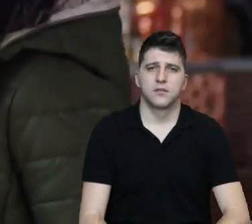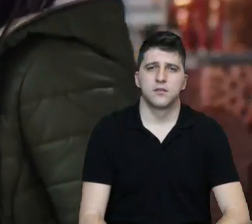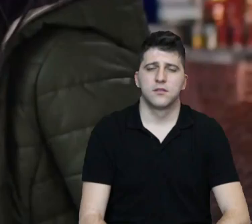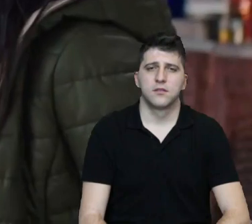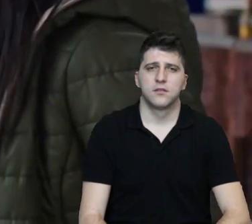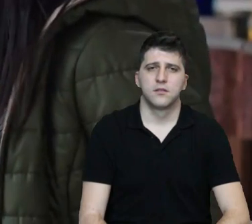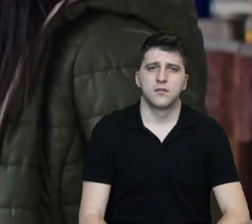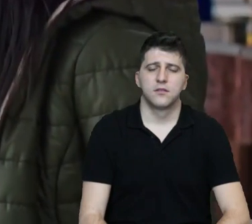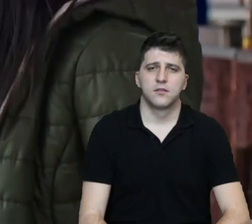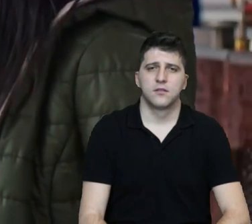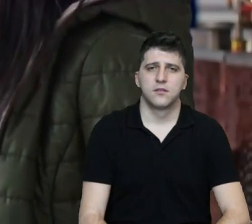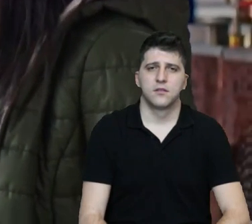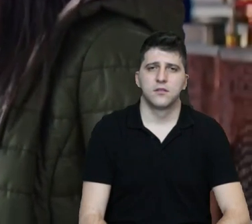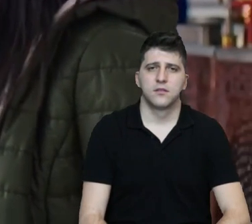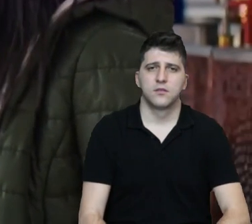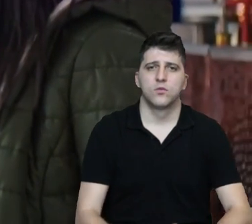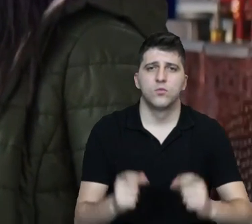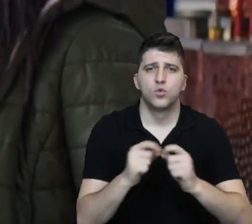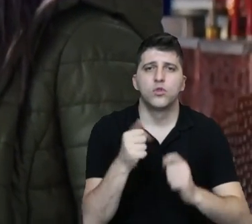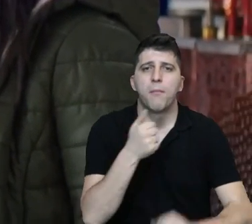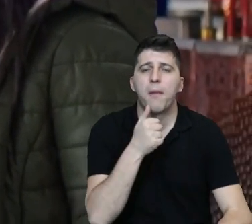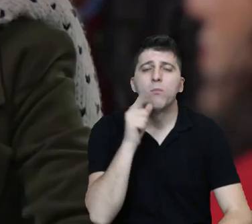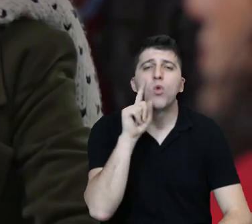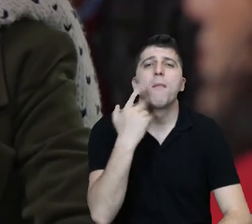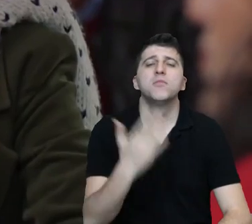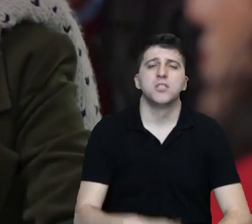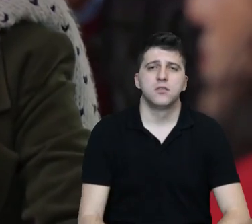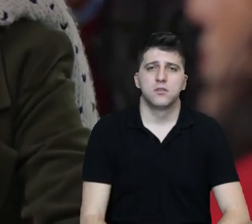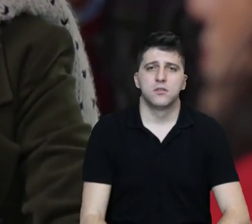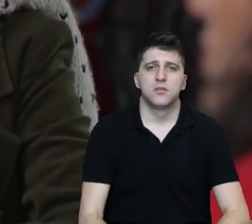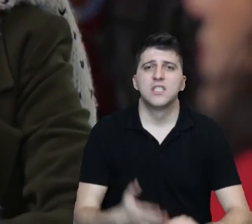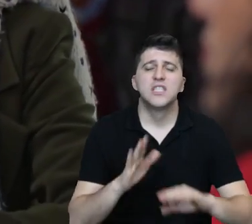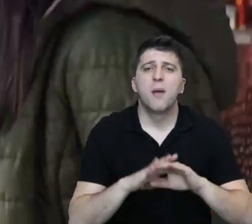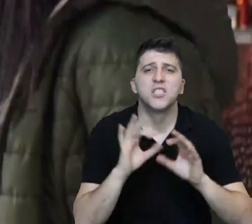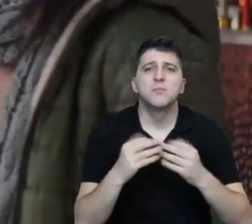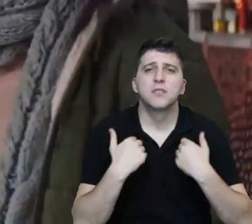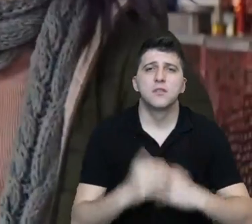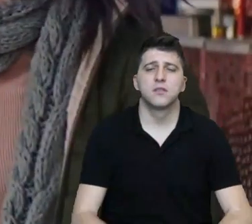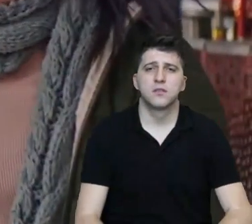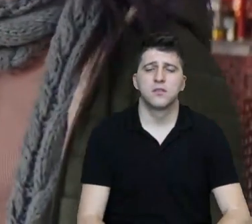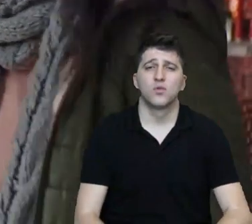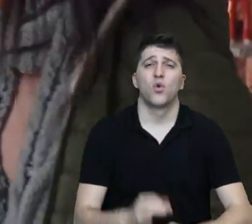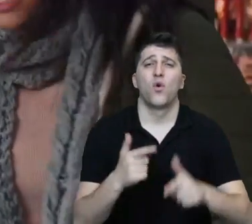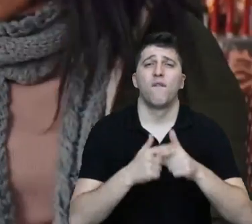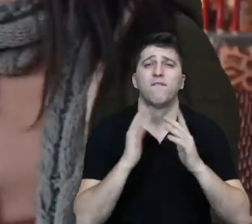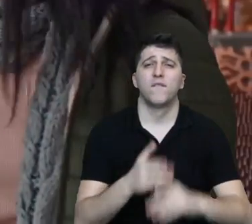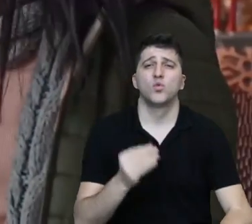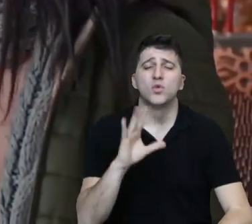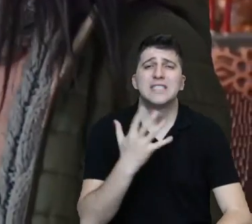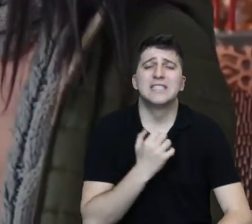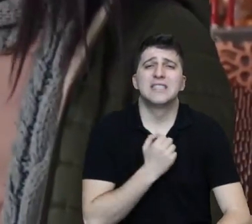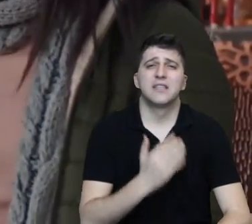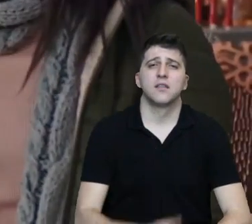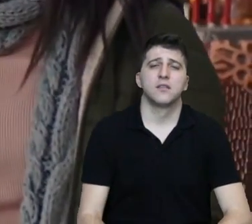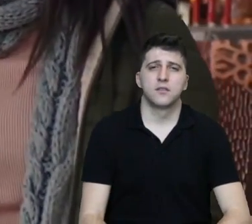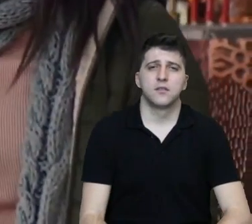Tuğba'ya yanaştı. Burcu babamı bulamamış. Ne yapacağız şimdi ya? Uf, çocuk da iyice bunaldı.